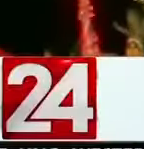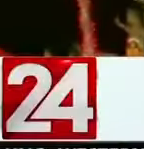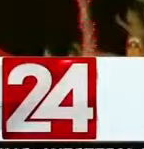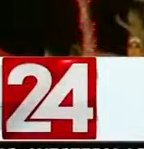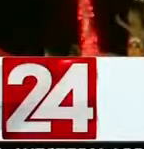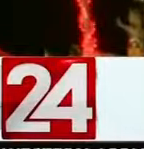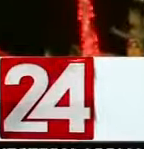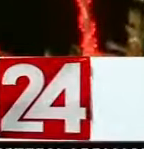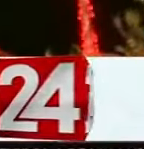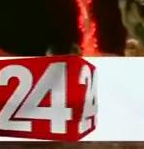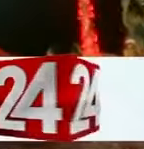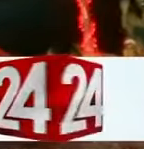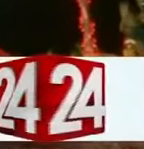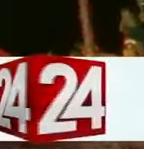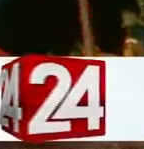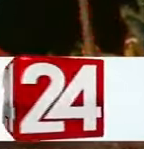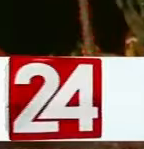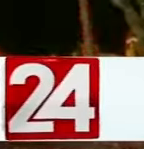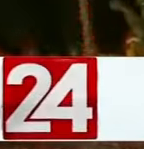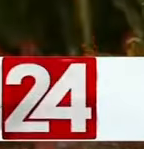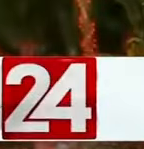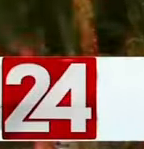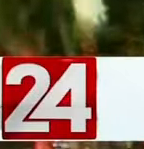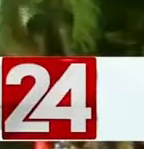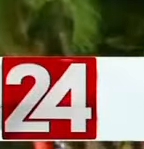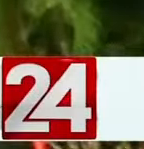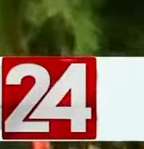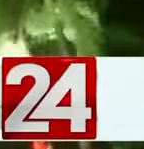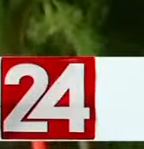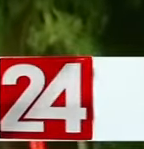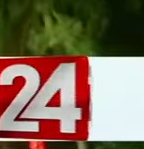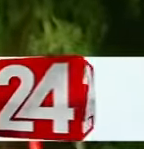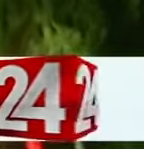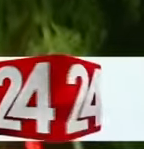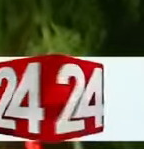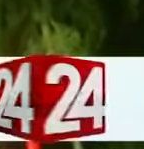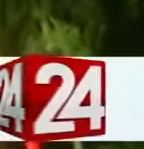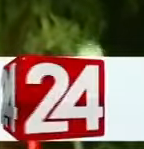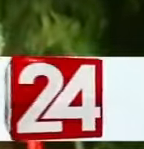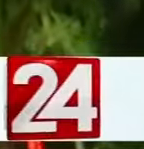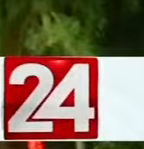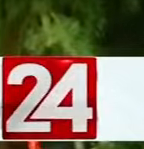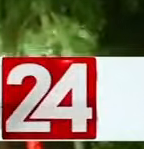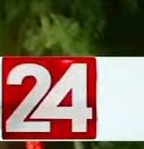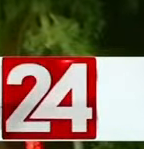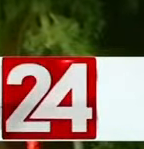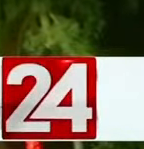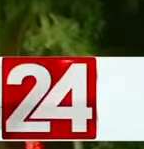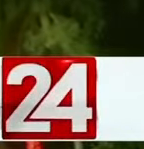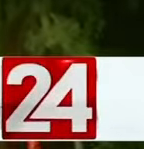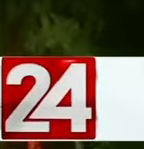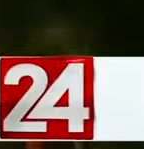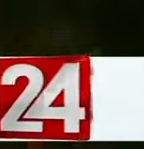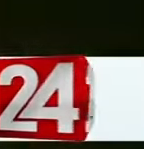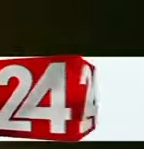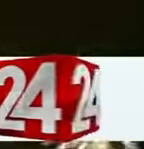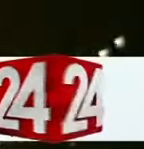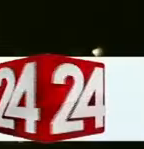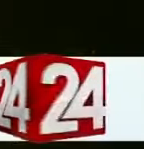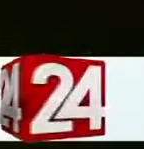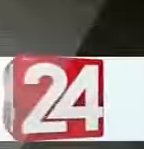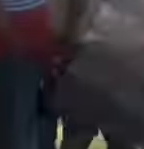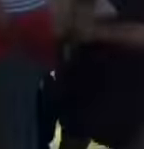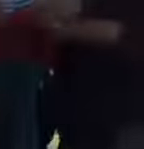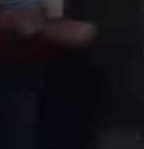At huwag palampasin! Higanteng Christmas tree! Pinailawan na sa San Juan sa pagbabalik ng